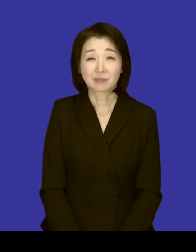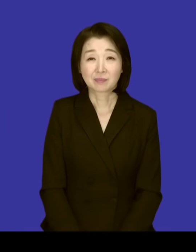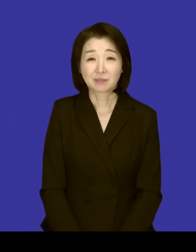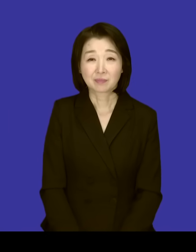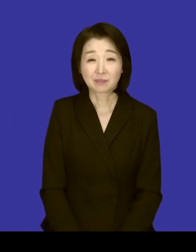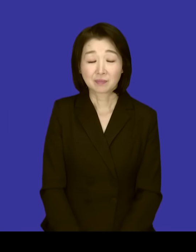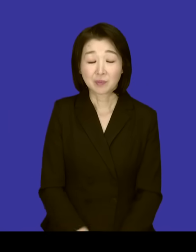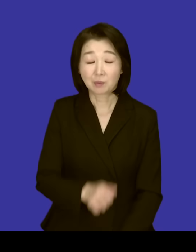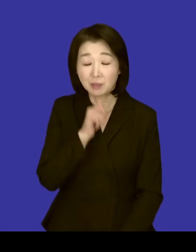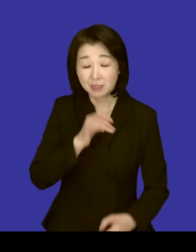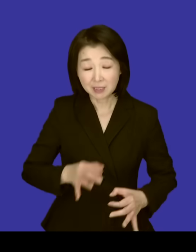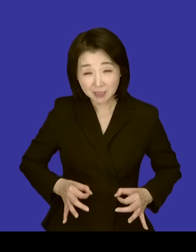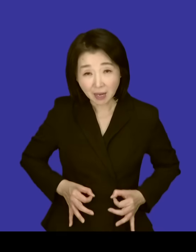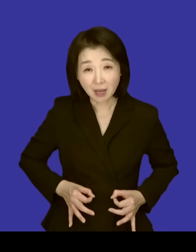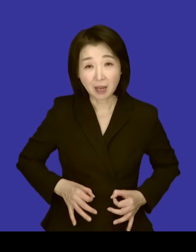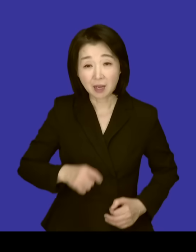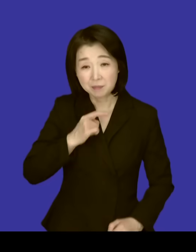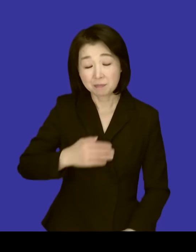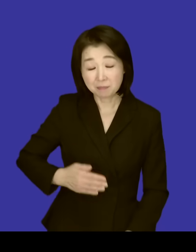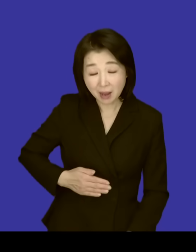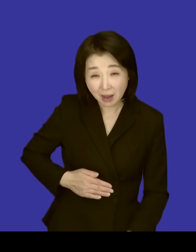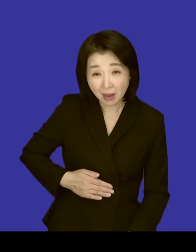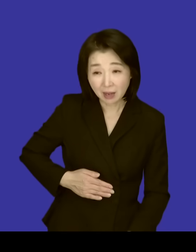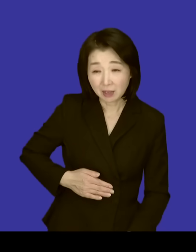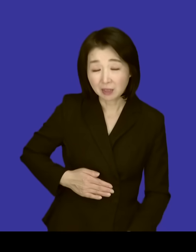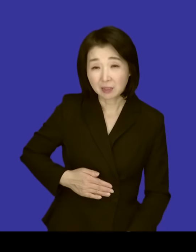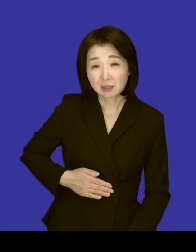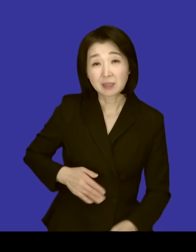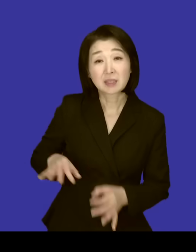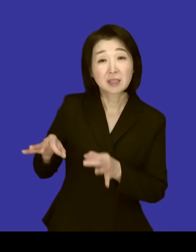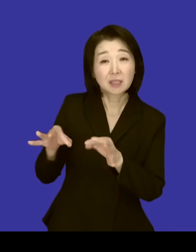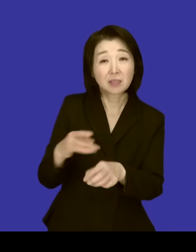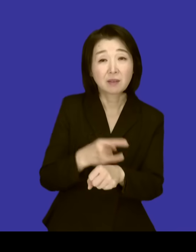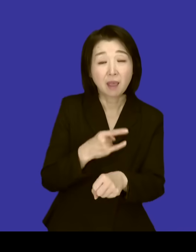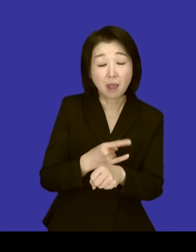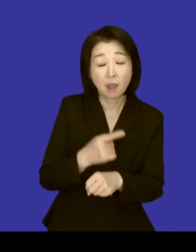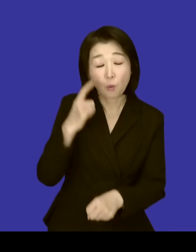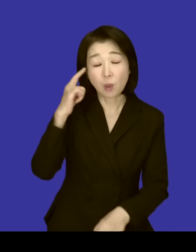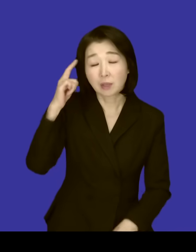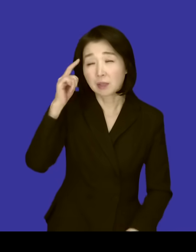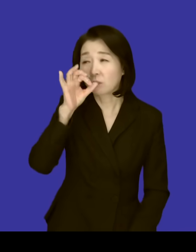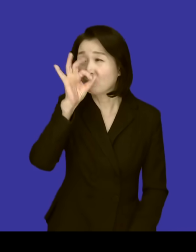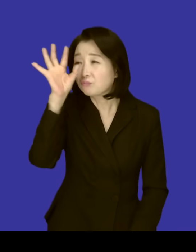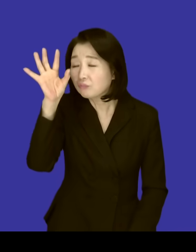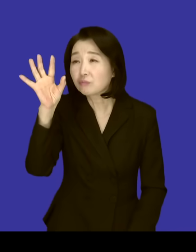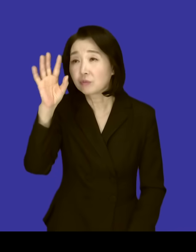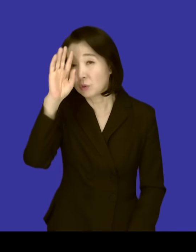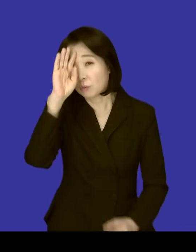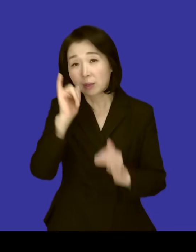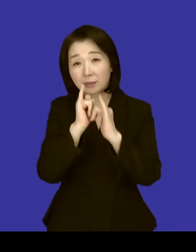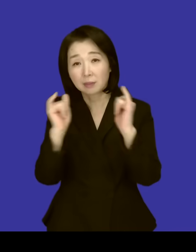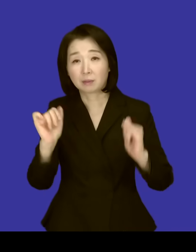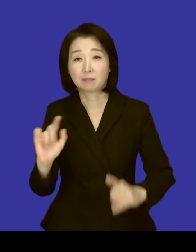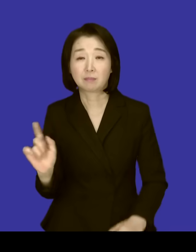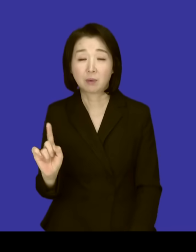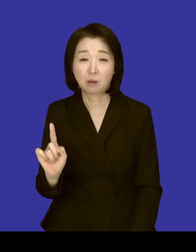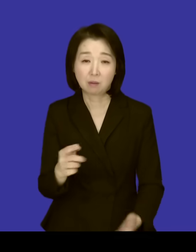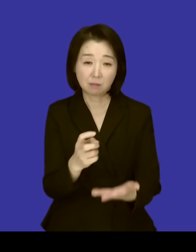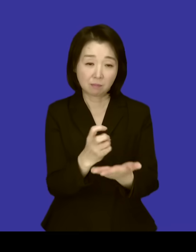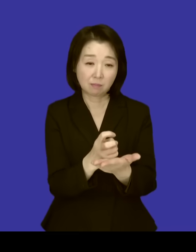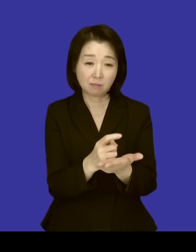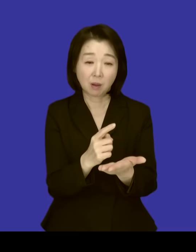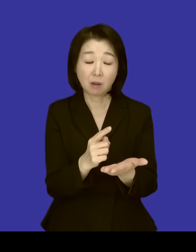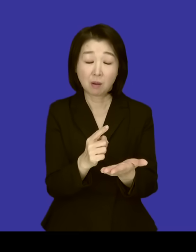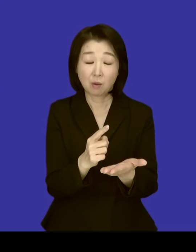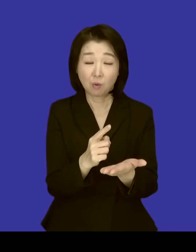기증자 내사 상태에 빠진 네. 그 사람 분들은 법적으로